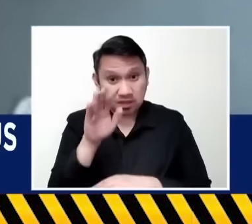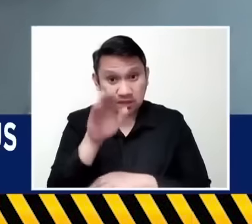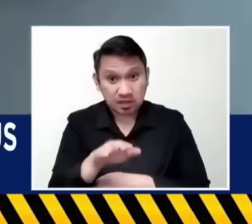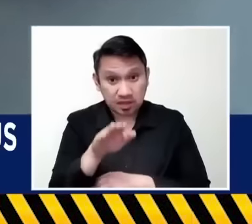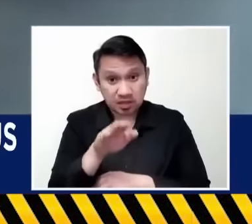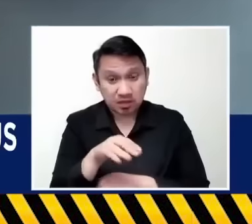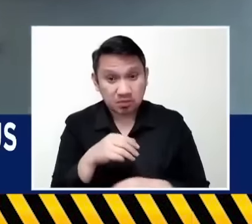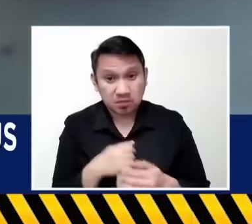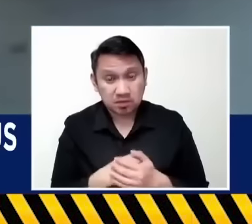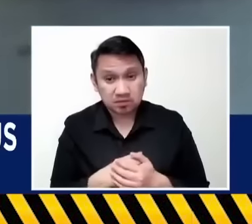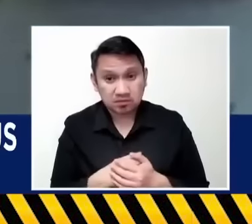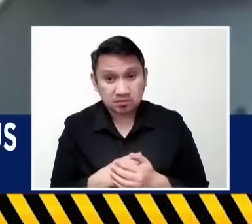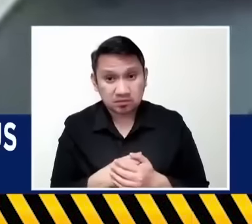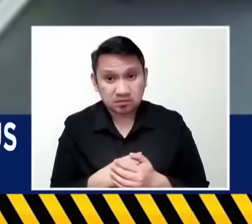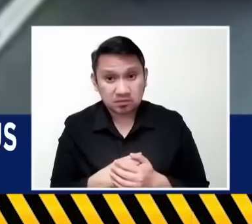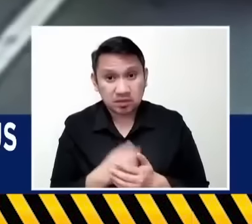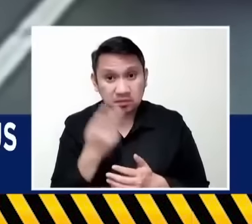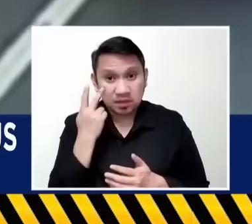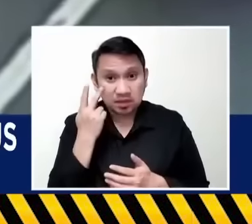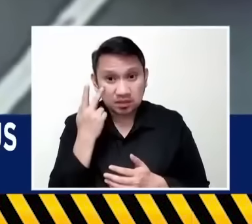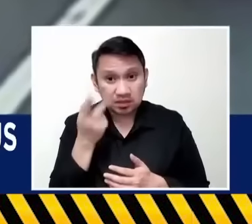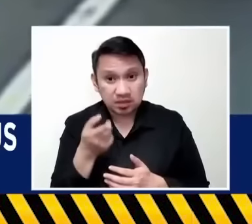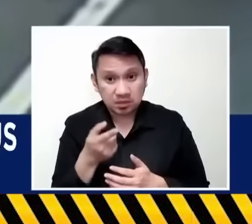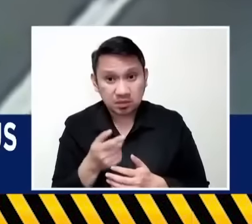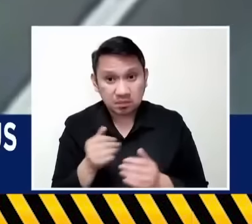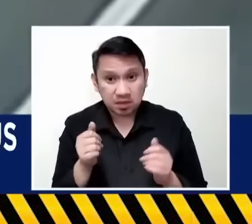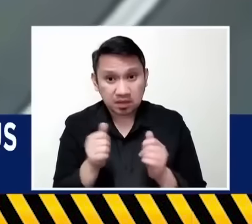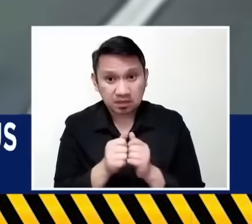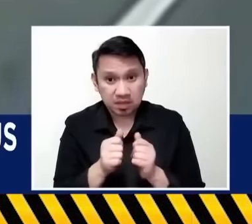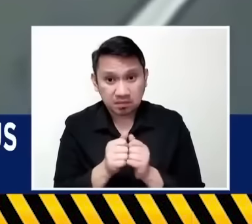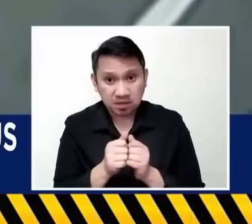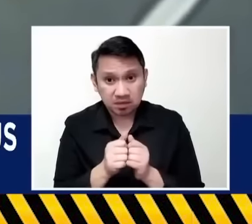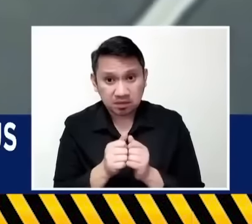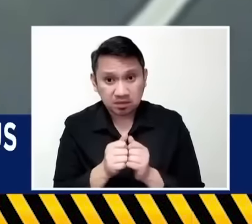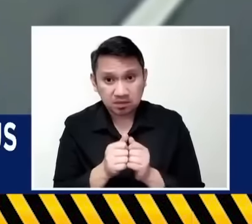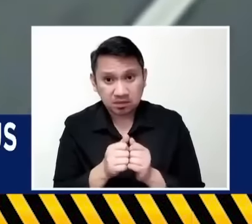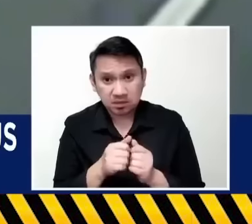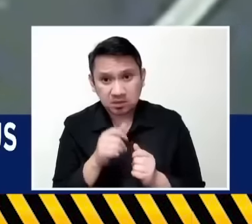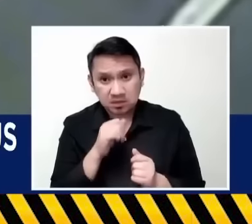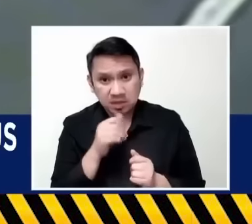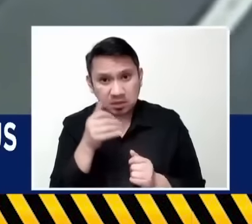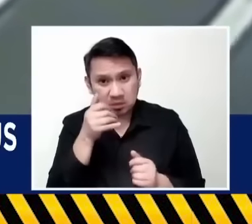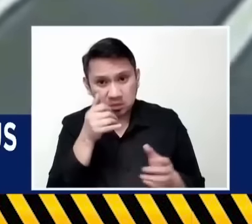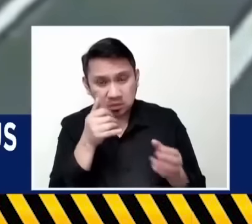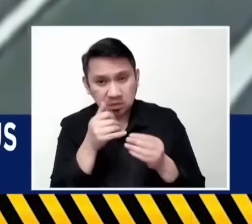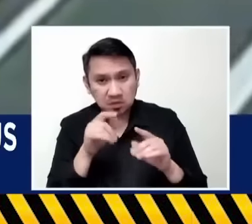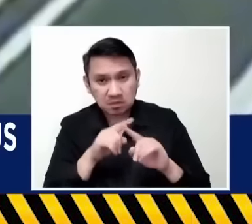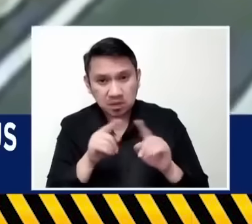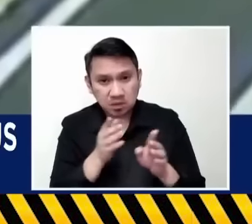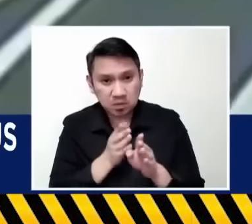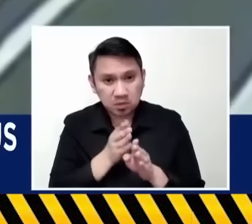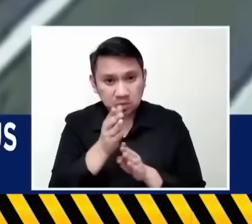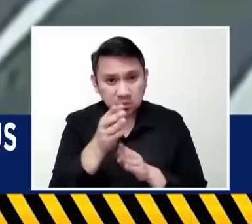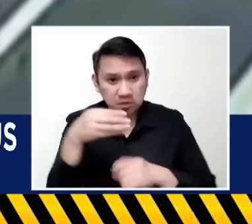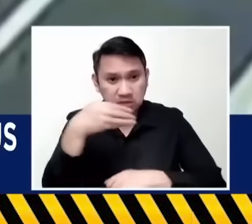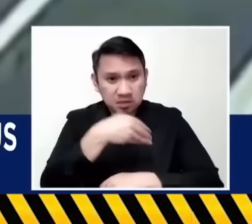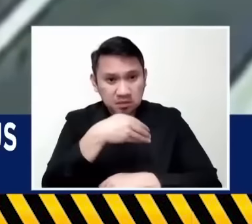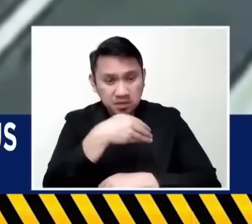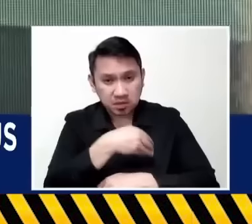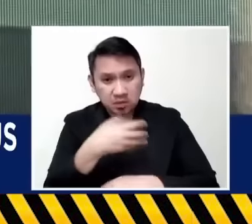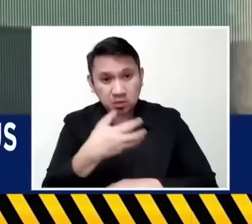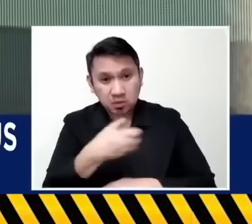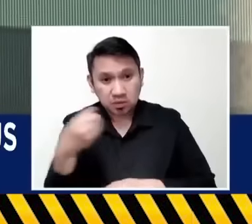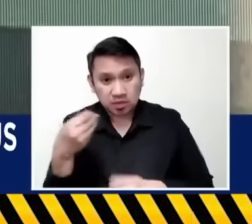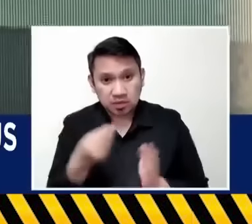sa Mahilino Street, makikitang magkasama na ang dalawa. Hindi na nakuhanan ng video pero dumiretso sila sa bangko para mag-withdraw ng